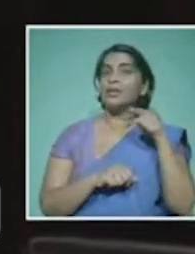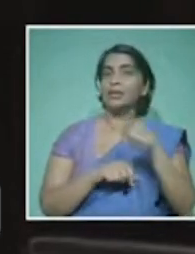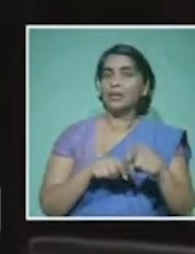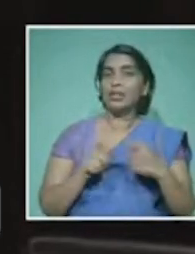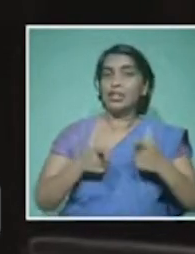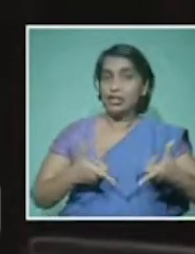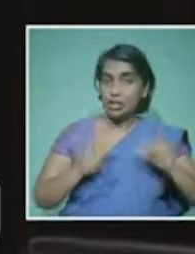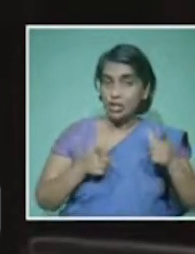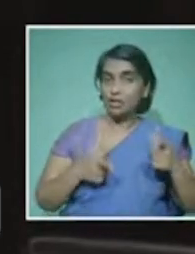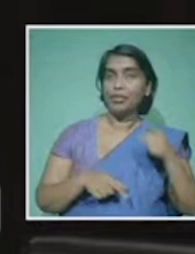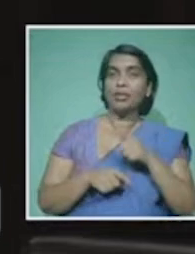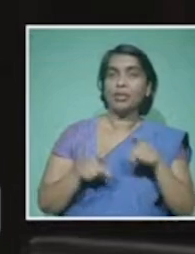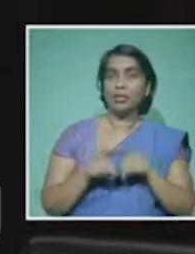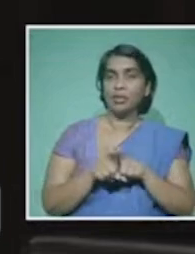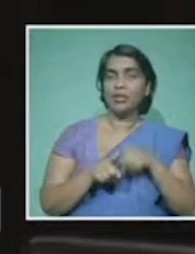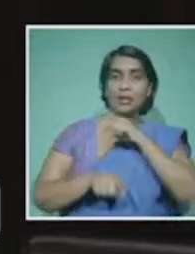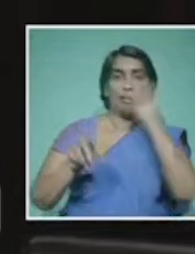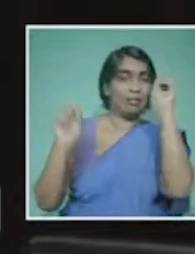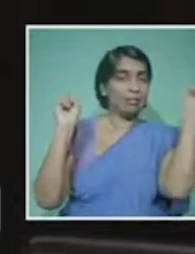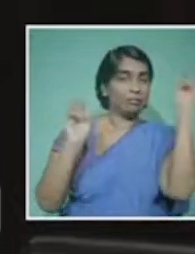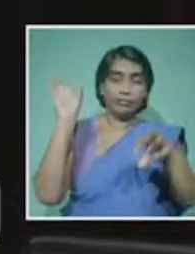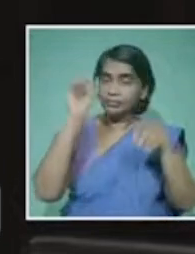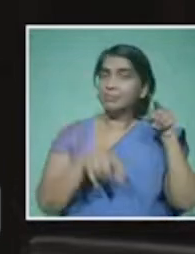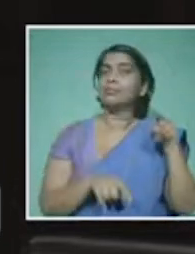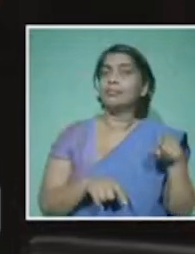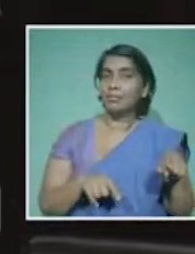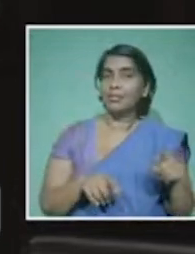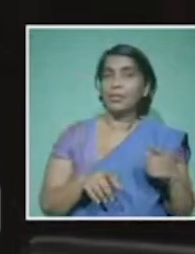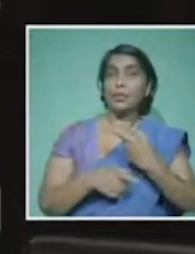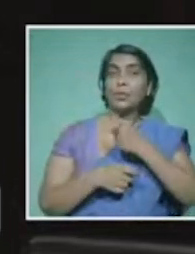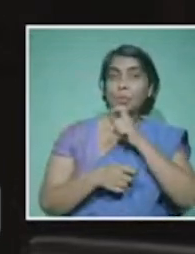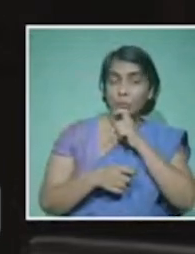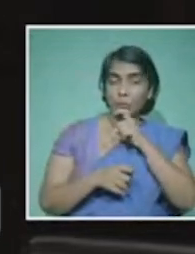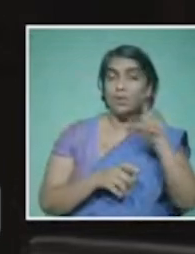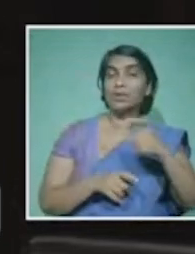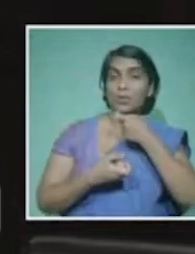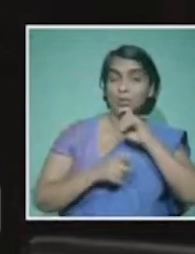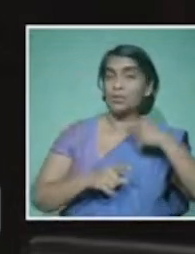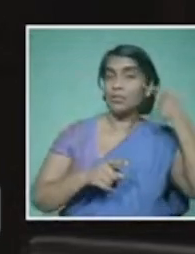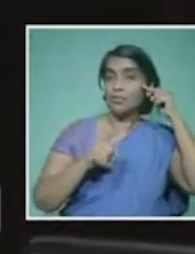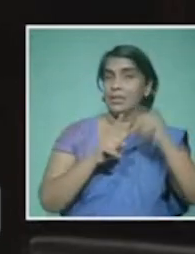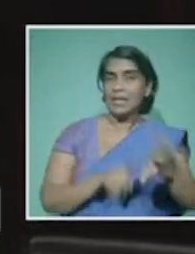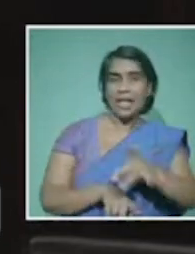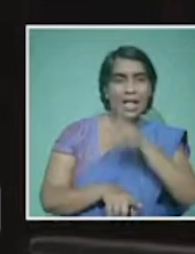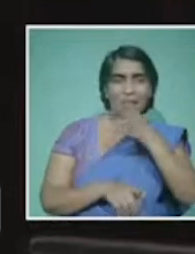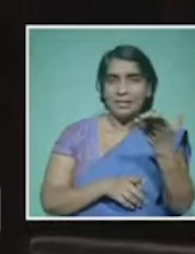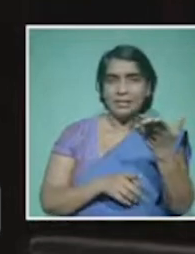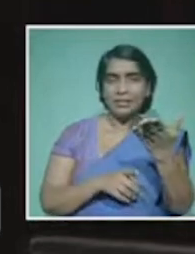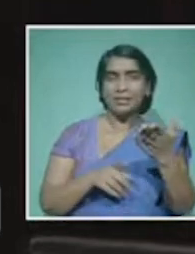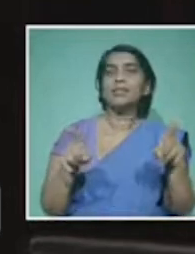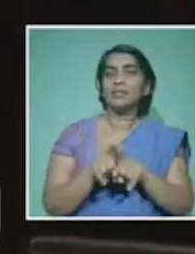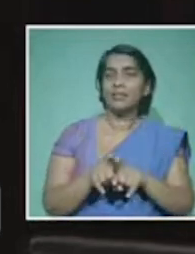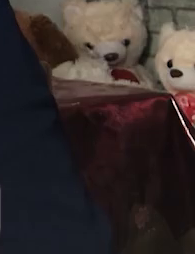youtube nalikawala ekekenawa dammala metana adhikarane tiyena nadu gana katha karanna lajja nadda